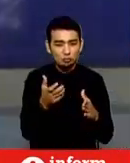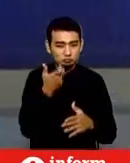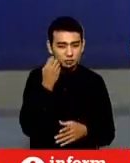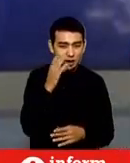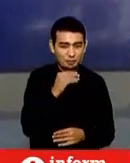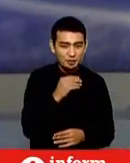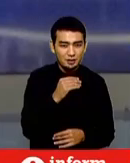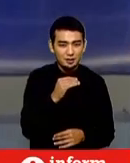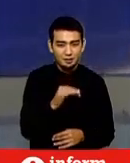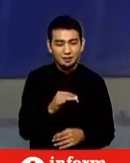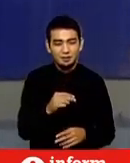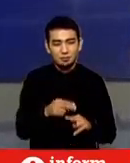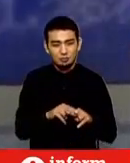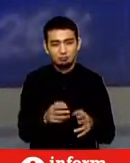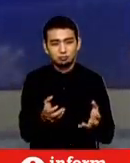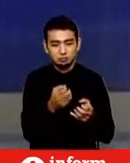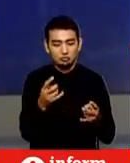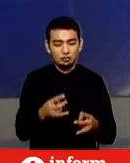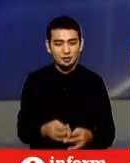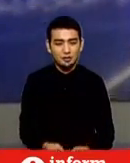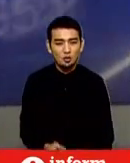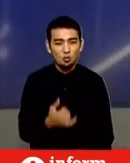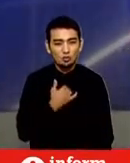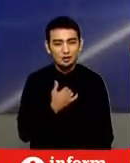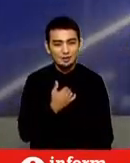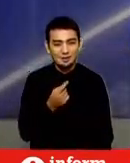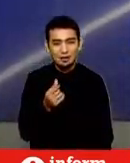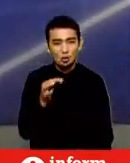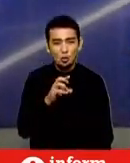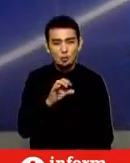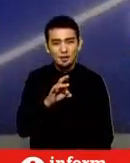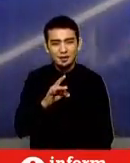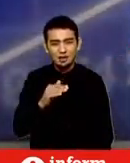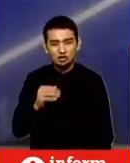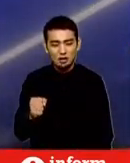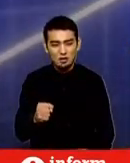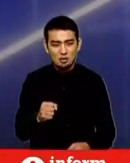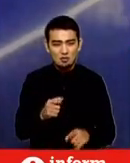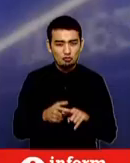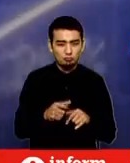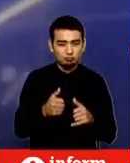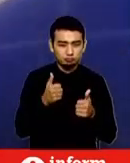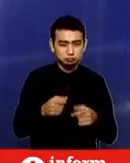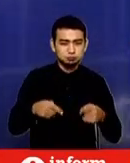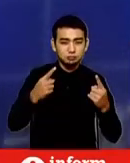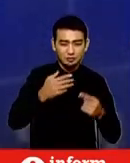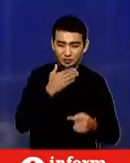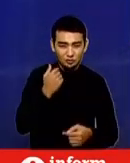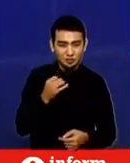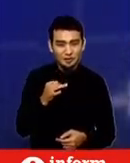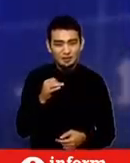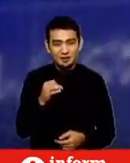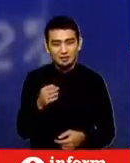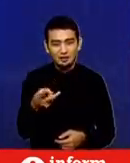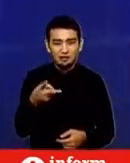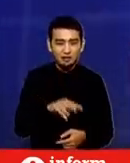оны біріктіру керек деген идеяны қолдаймын. Өйткені бізде қор биржасы әлі кереметтей дамымаған, сондықтан да екі бірдей қор биржасын ұстау шынында да